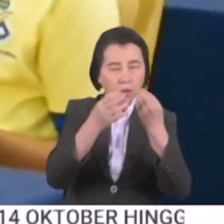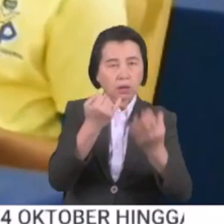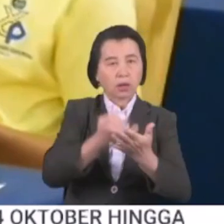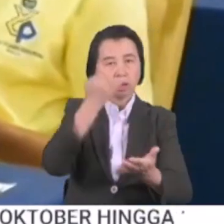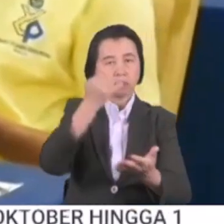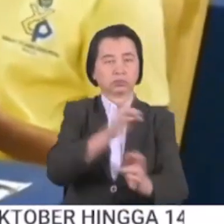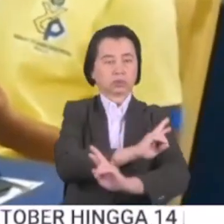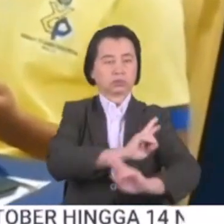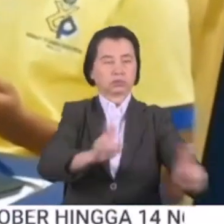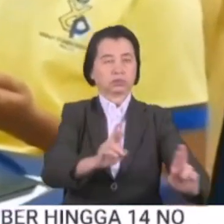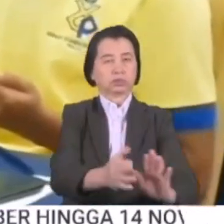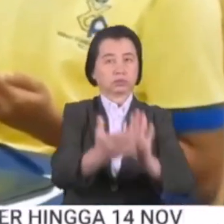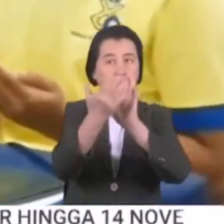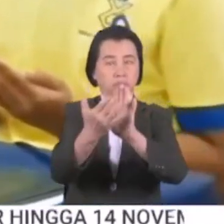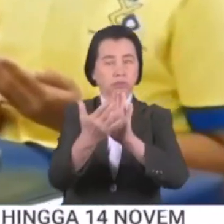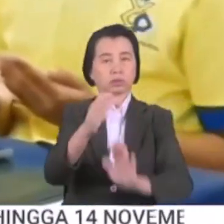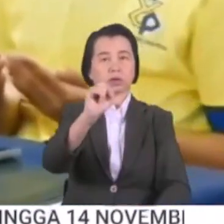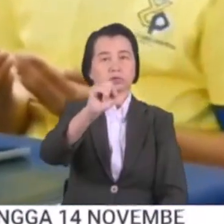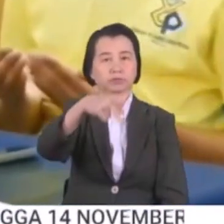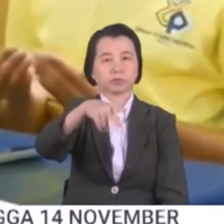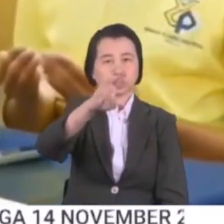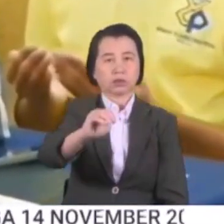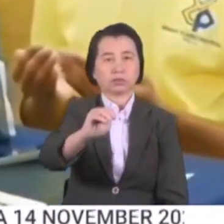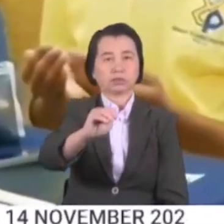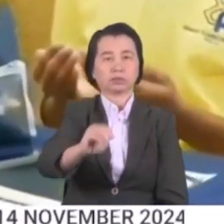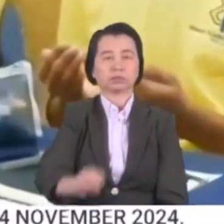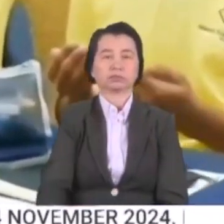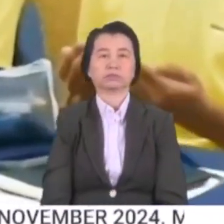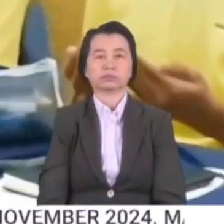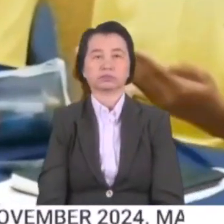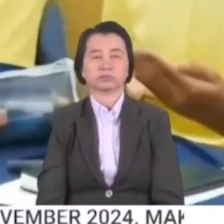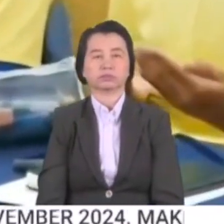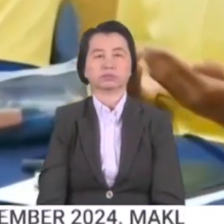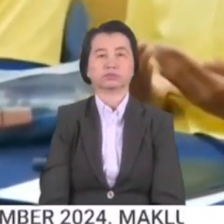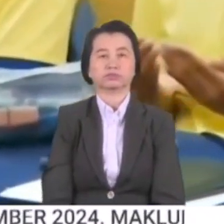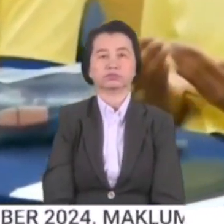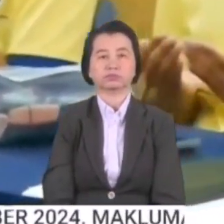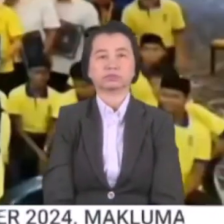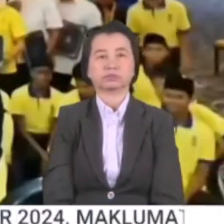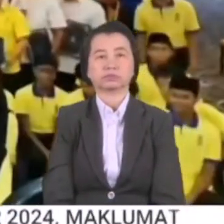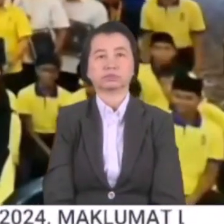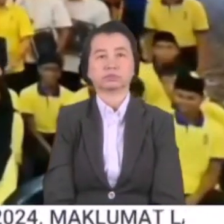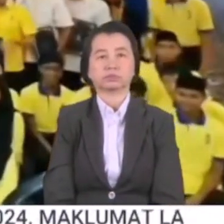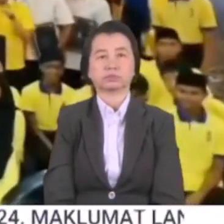maklumat dan ilmu yang terkini dalam persediaan menghadapi SPM.